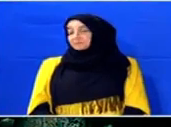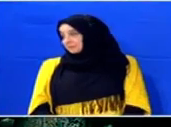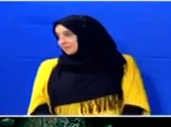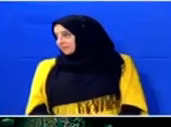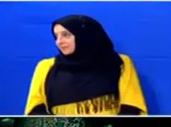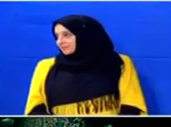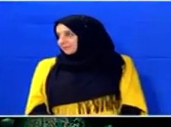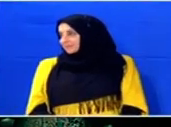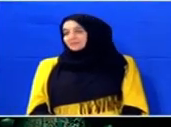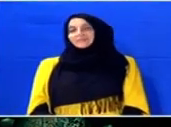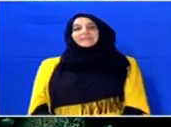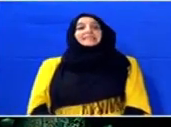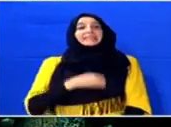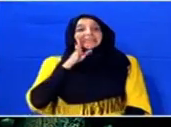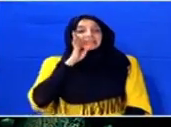جدي